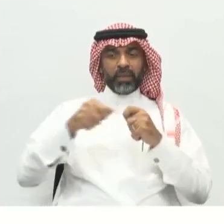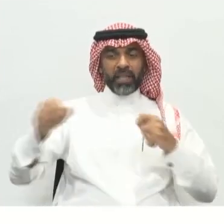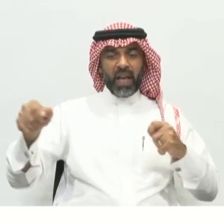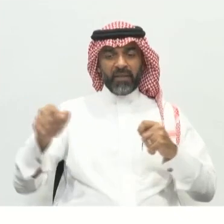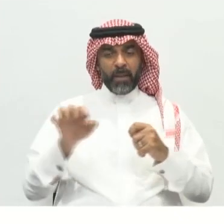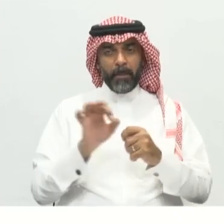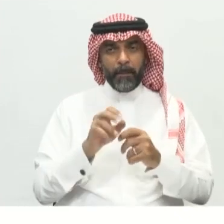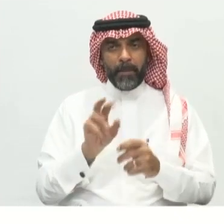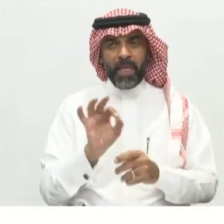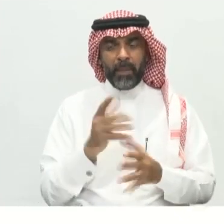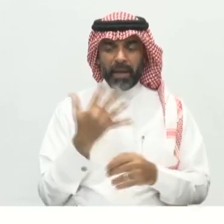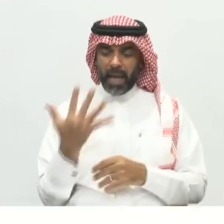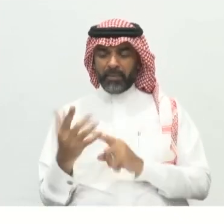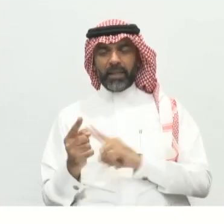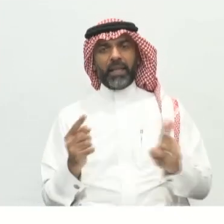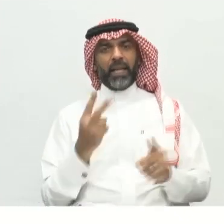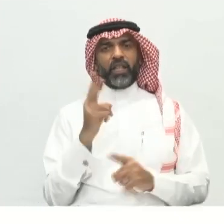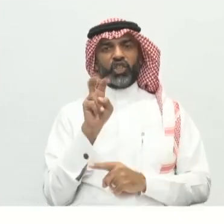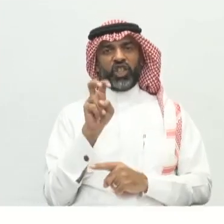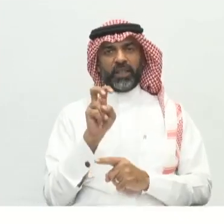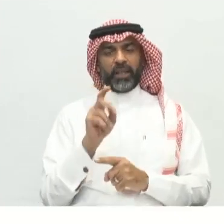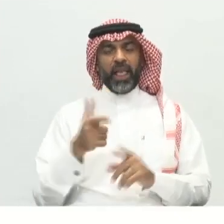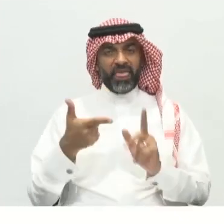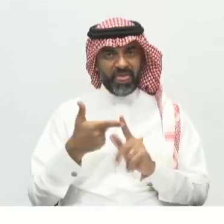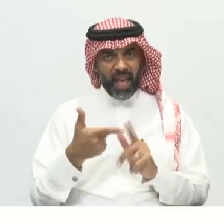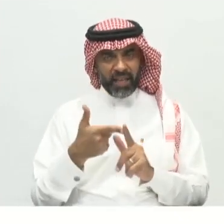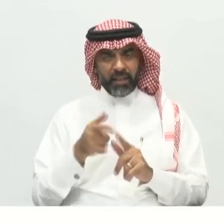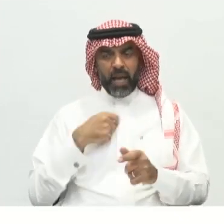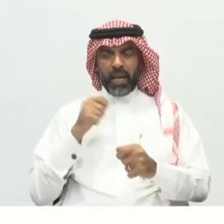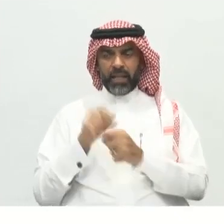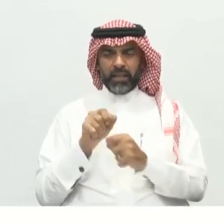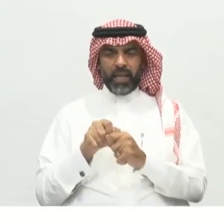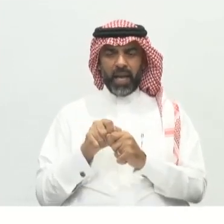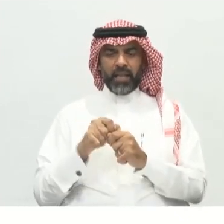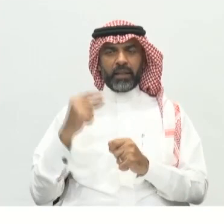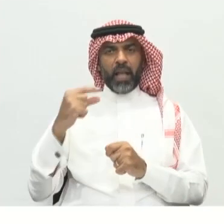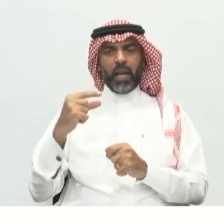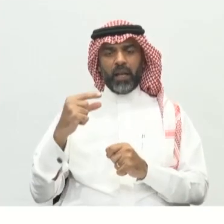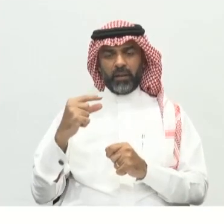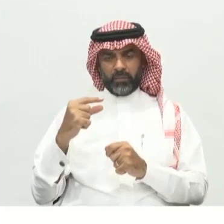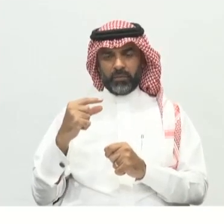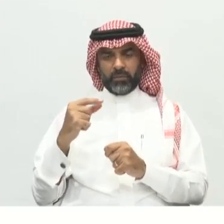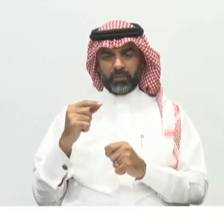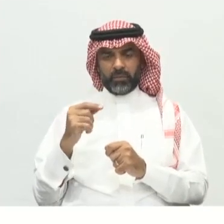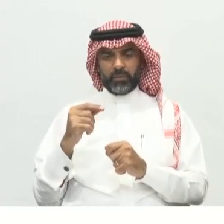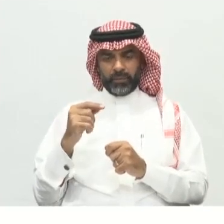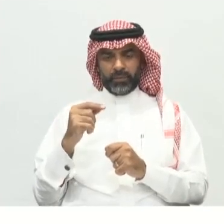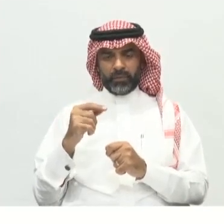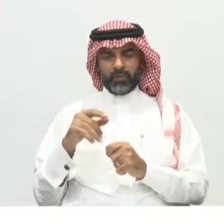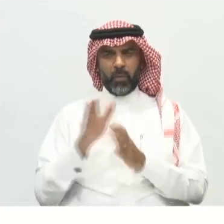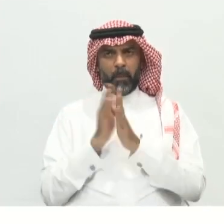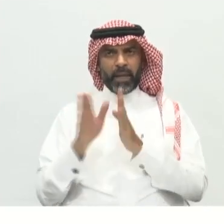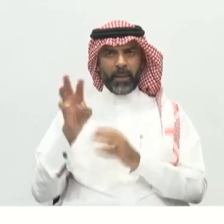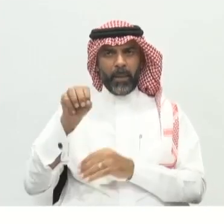مثال من 5 الى 20 وحده ثانيا سنقوم بانشاء داله رسم نقاط باستخدام مكتبه مات بلوت